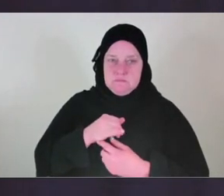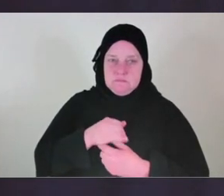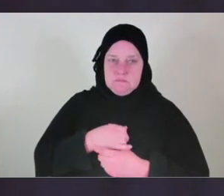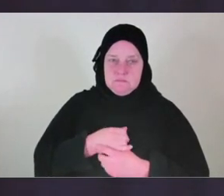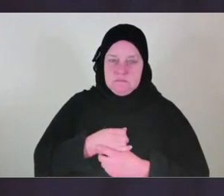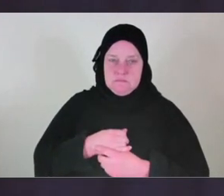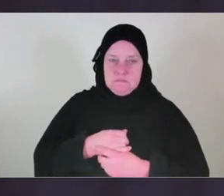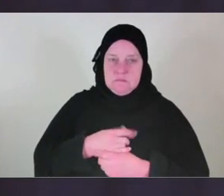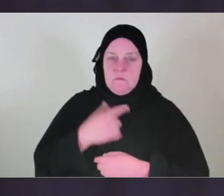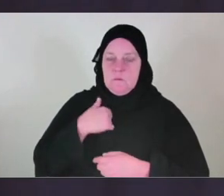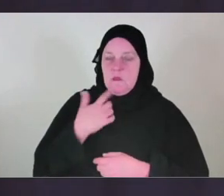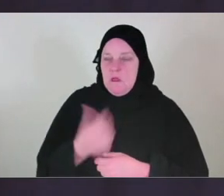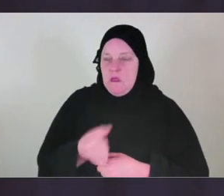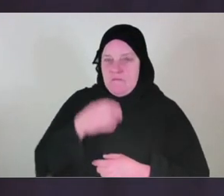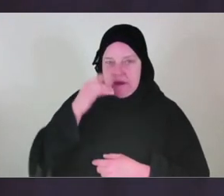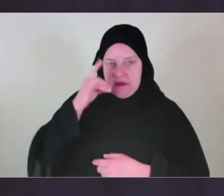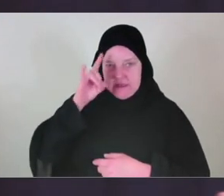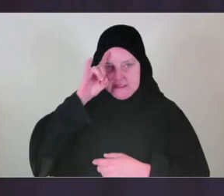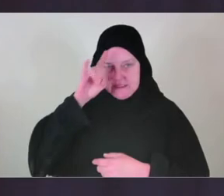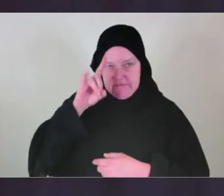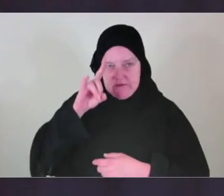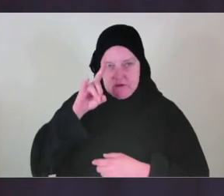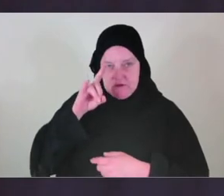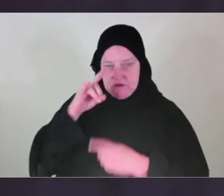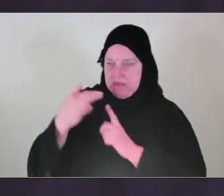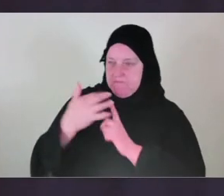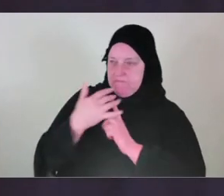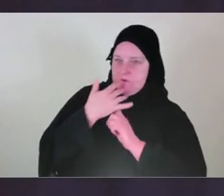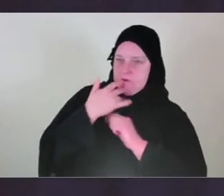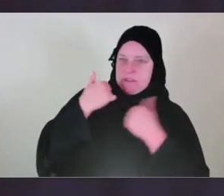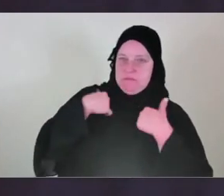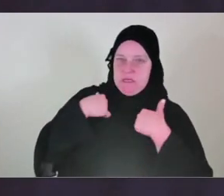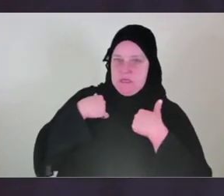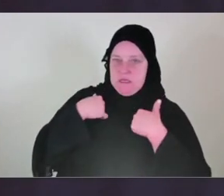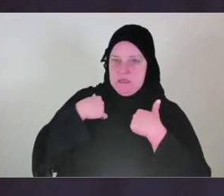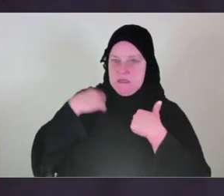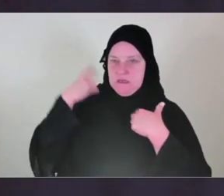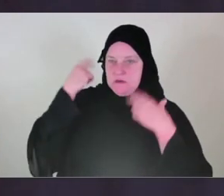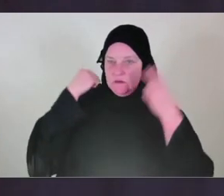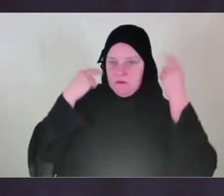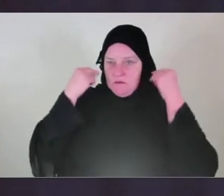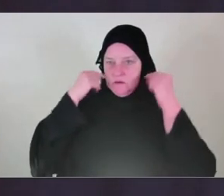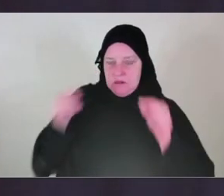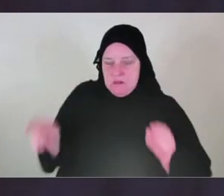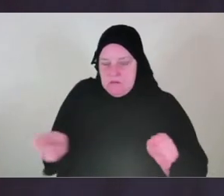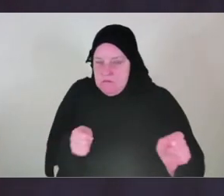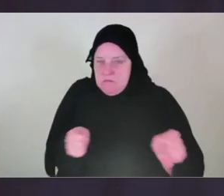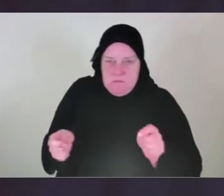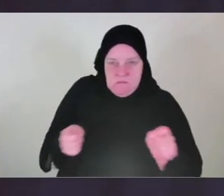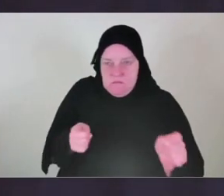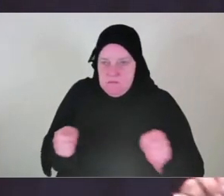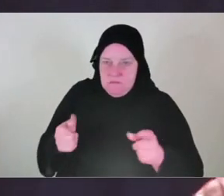do? He influences me. He talks to me, moves me left and right. فَإِذَا مِلْتُ